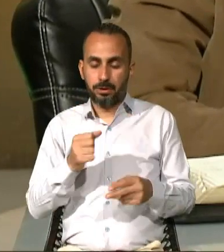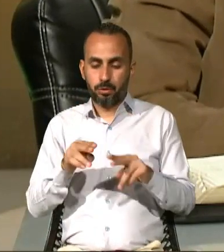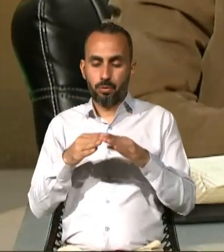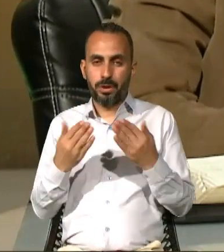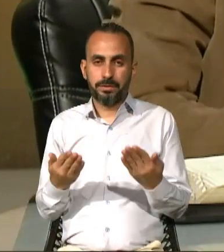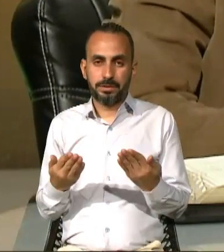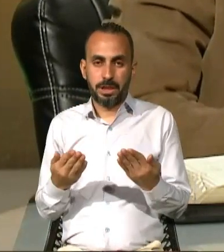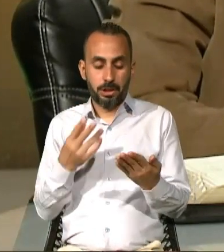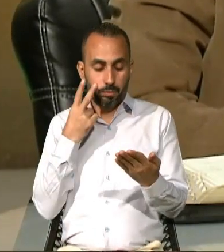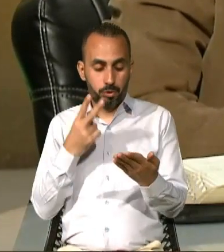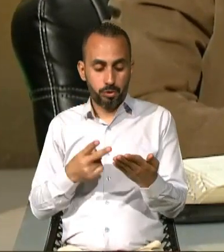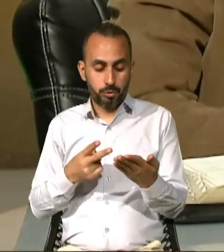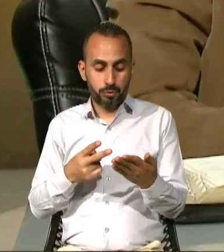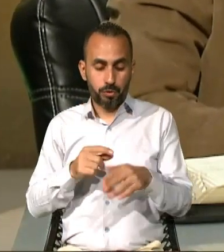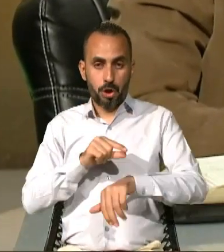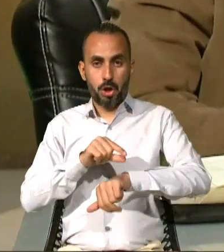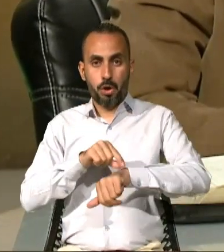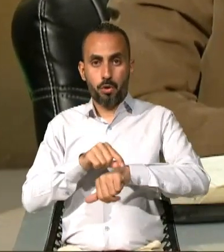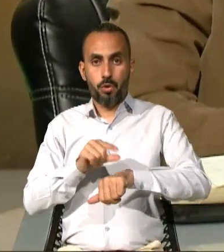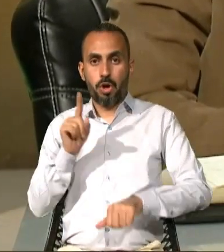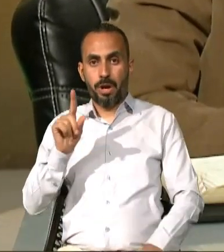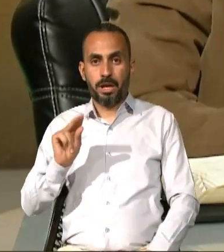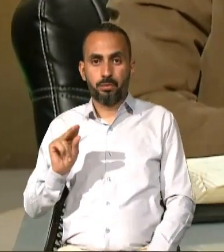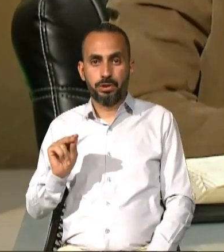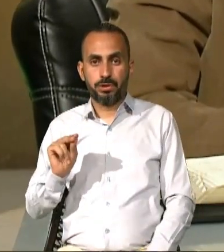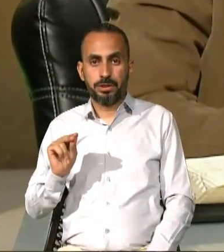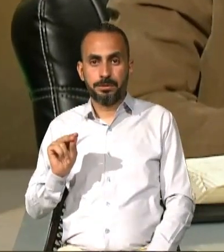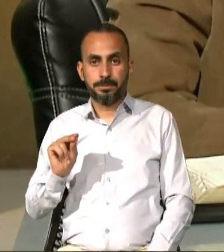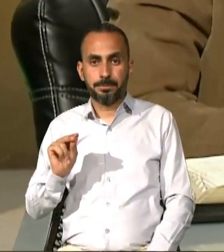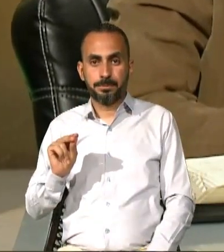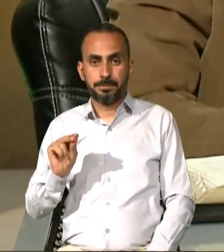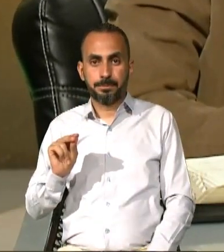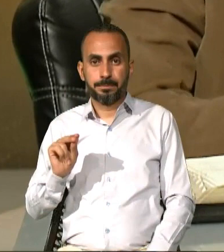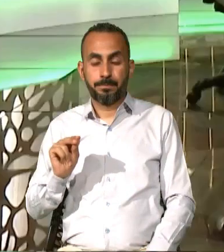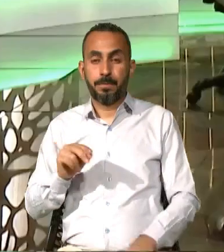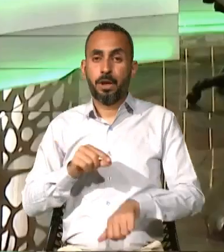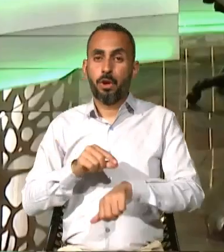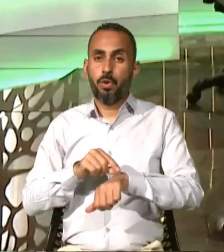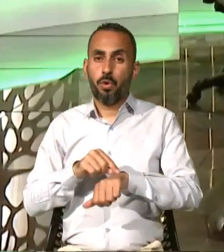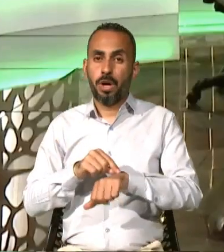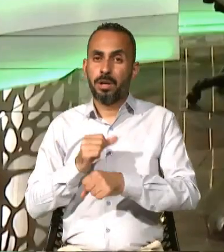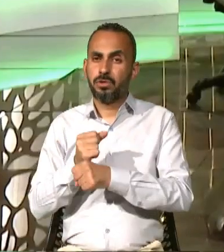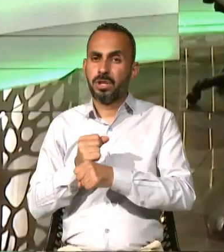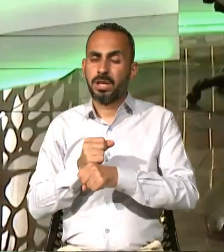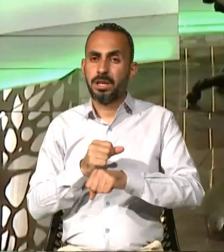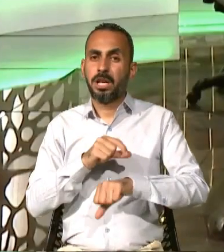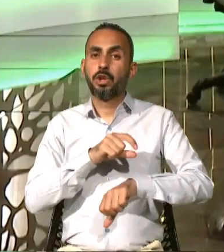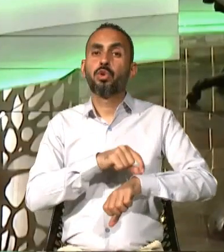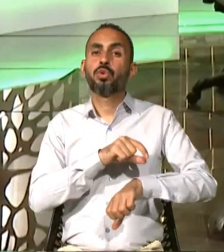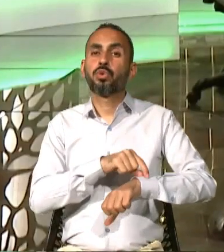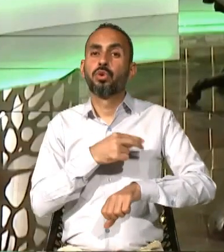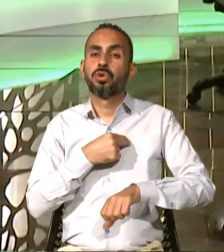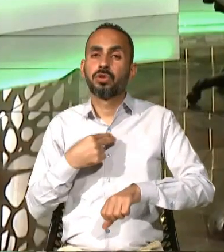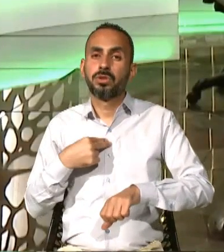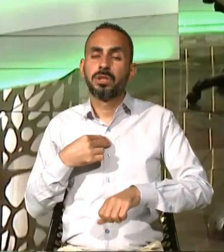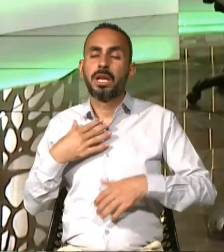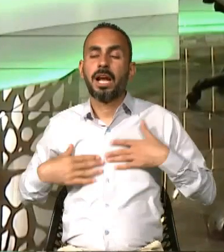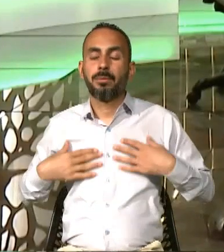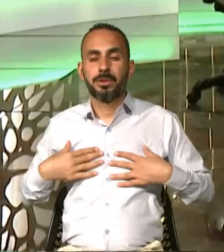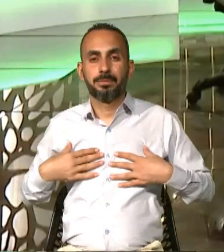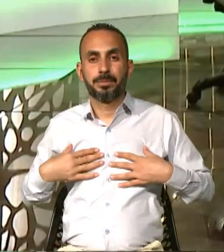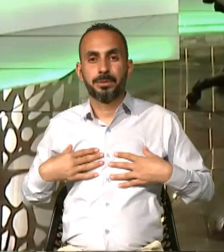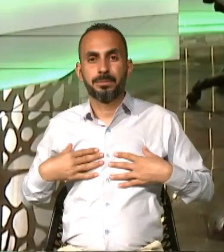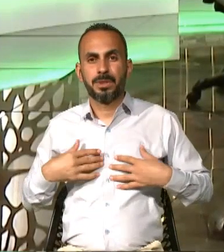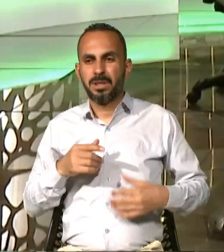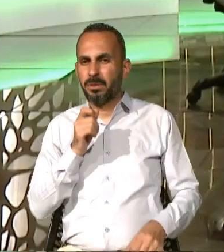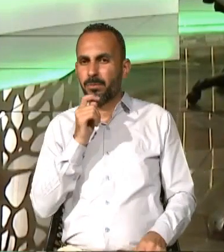صح 21، اللي لوقا 21 اللي لوقا الطبيب الحبيب يعني خبط انجاز التعبير